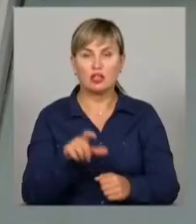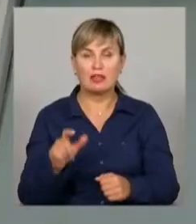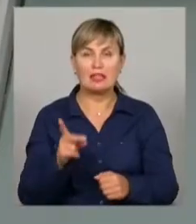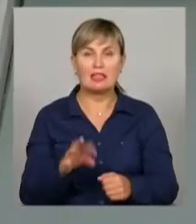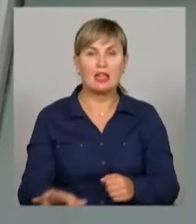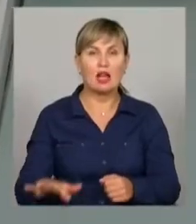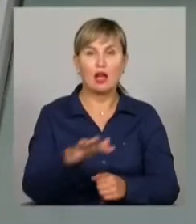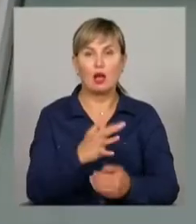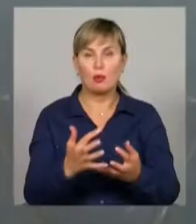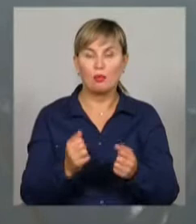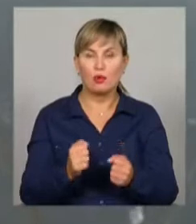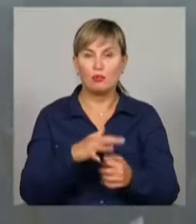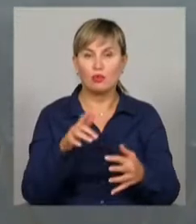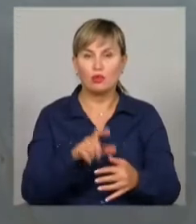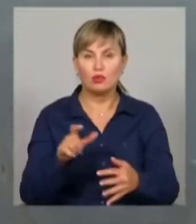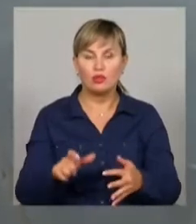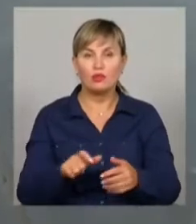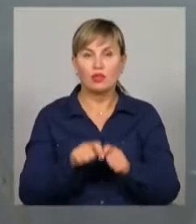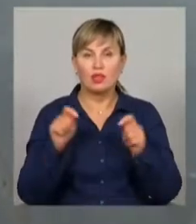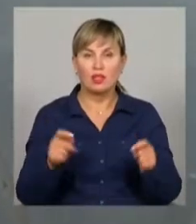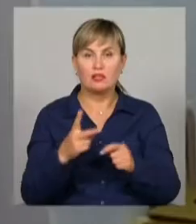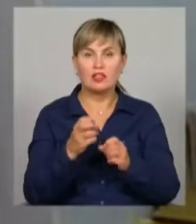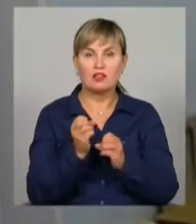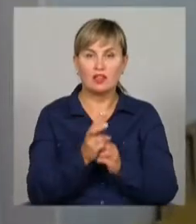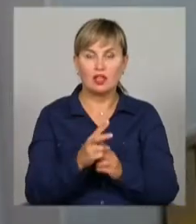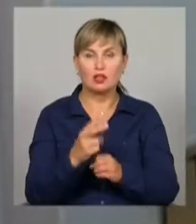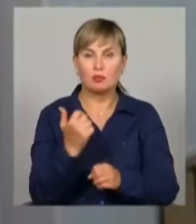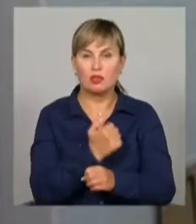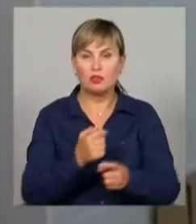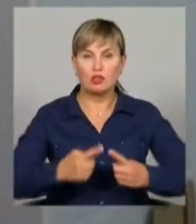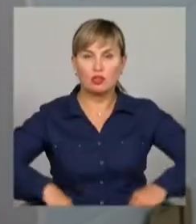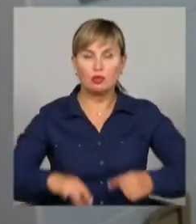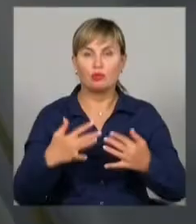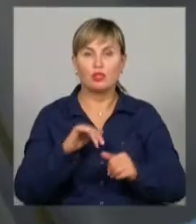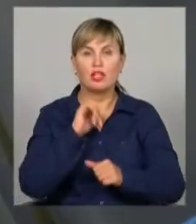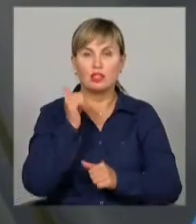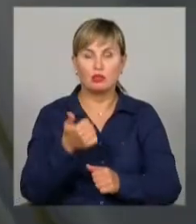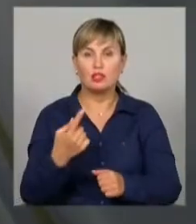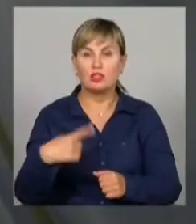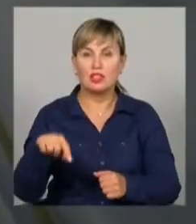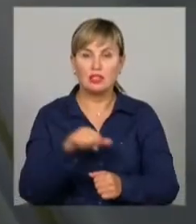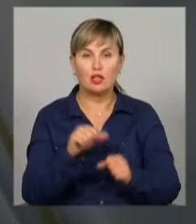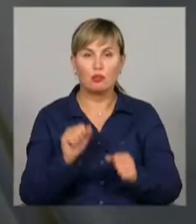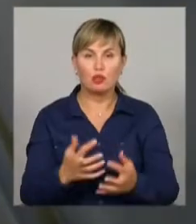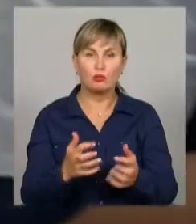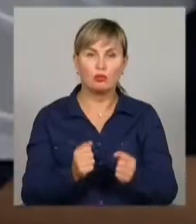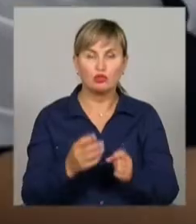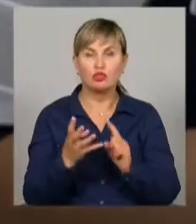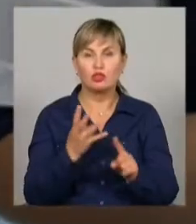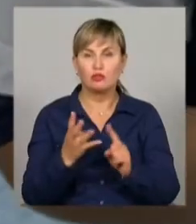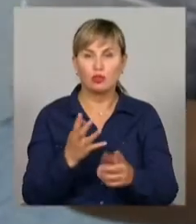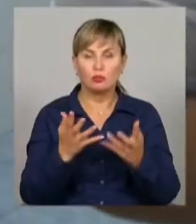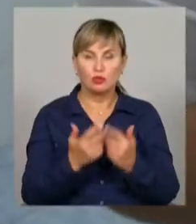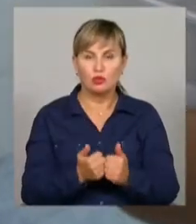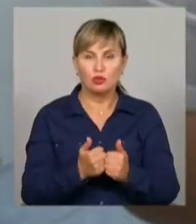охвата большего количества людей в городе развернули 212 прививочных пунктов. И уже на следующей неделе там можно будет получить четвертый по